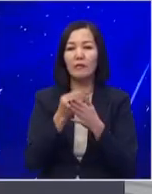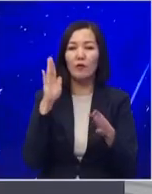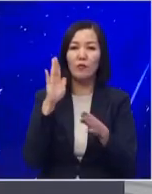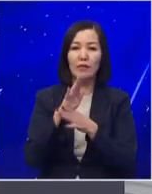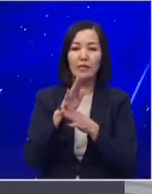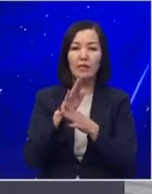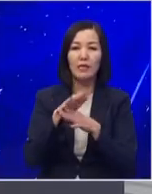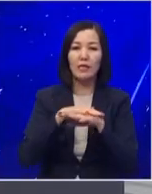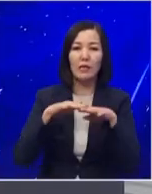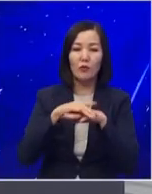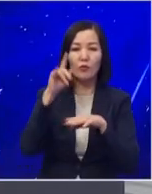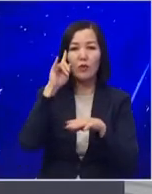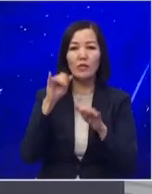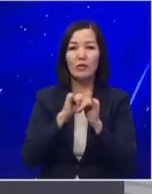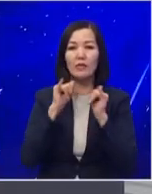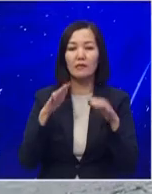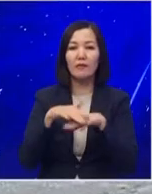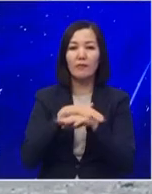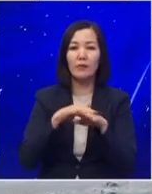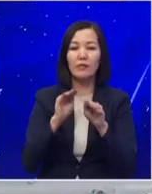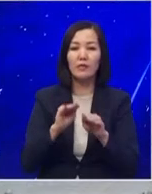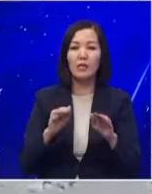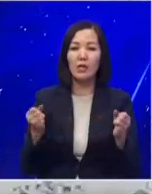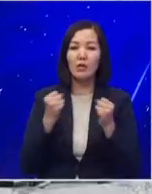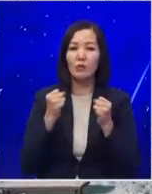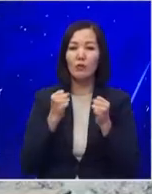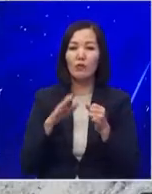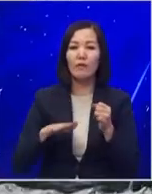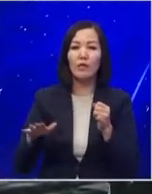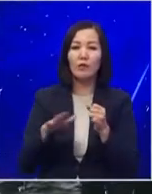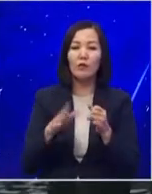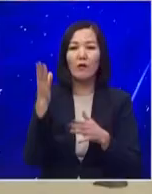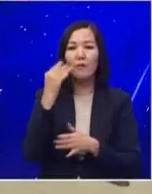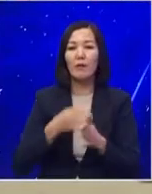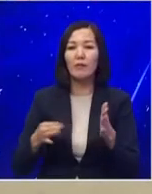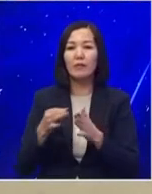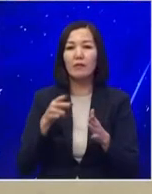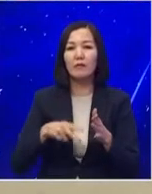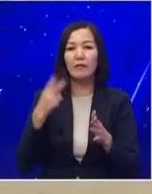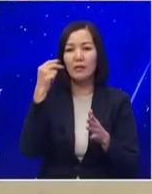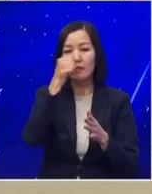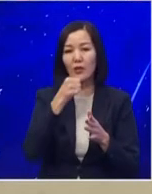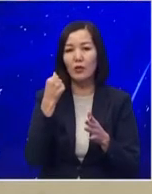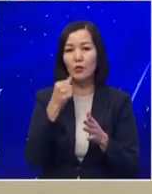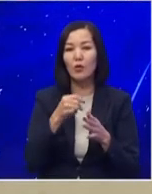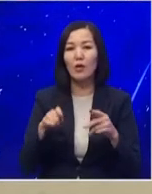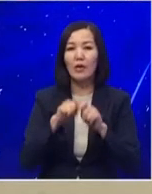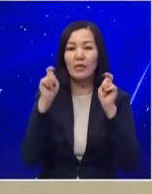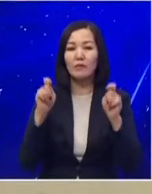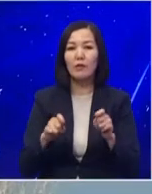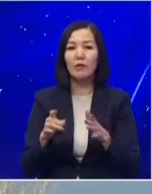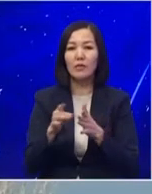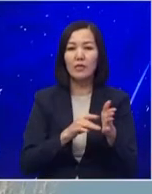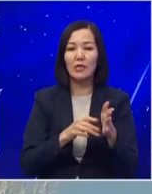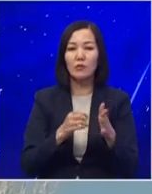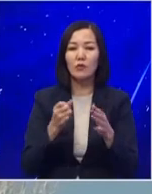казахстана развивать массовый детский юношеский спорт в регионах так в алматинской области в тысячи двадцатом году распахнули свои двери сразу